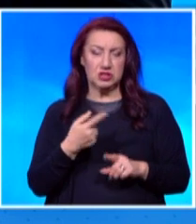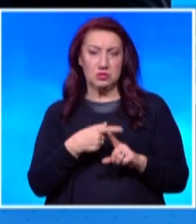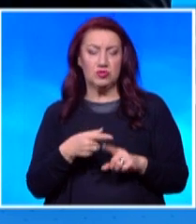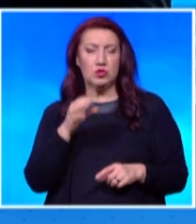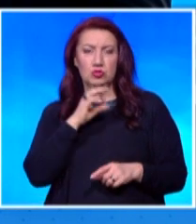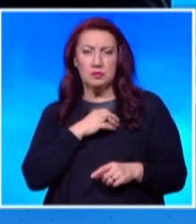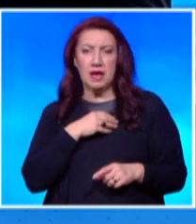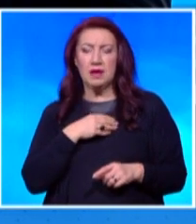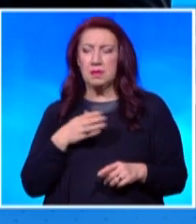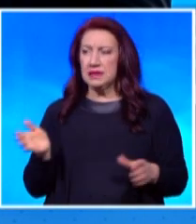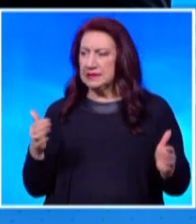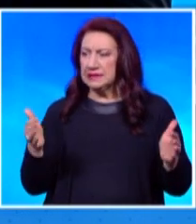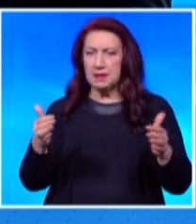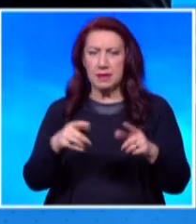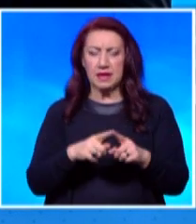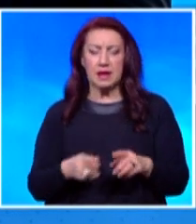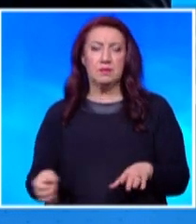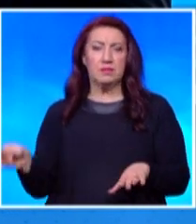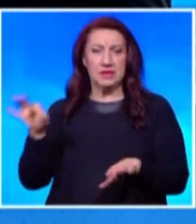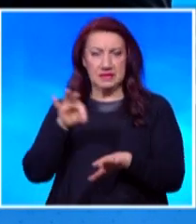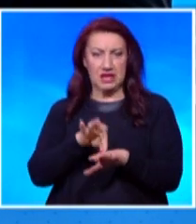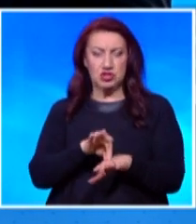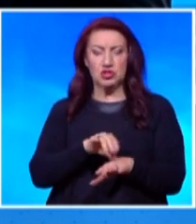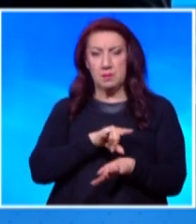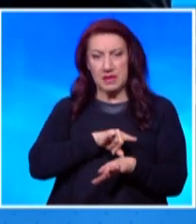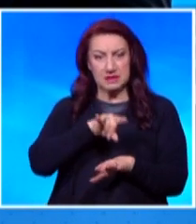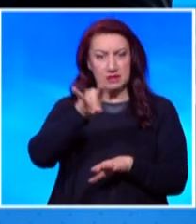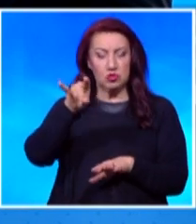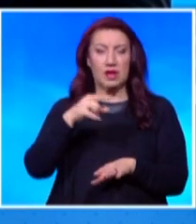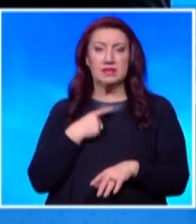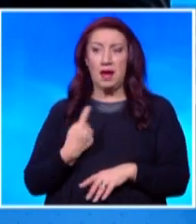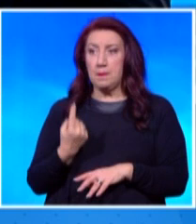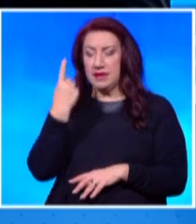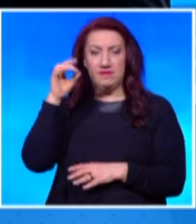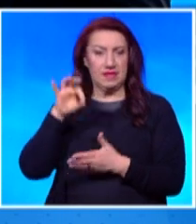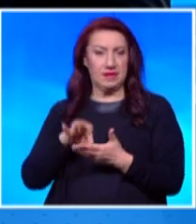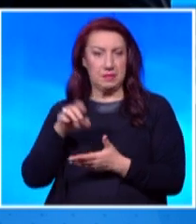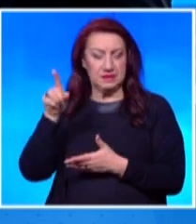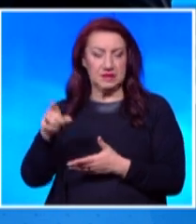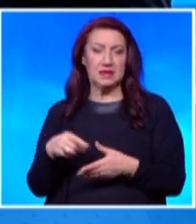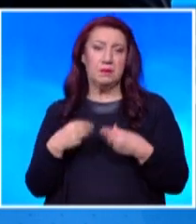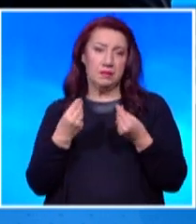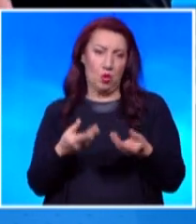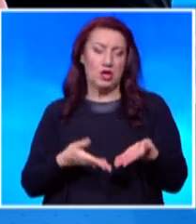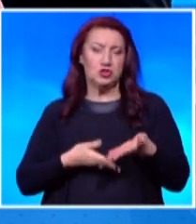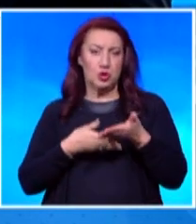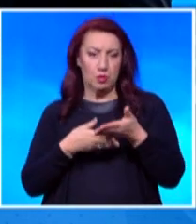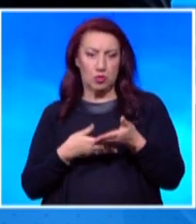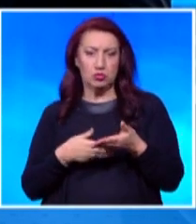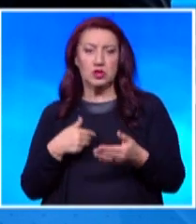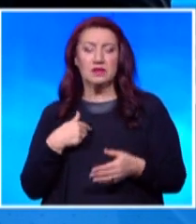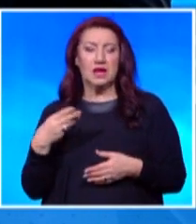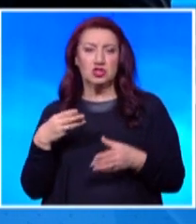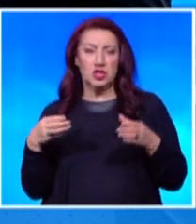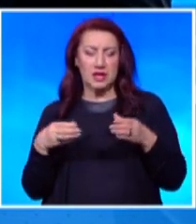и да се натовариме на двата спартани, да пристигнем едни от първите и да окажем помощ на пострадалите там. Нашите екипи ще